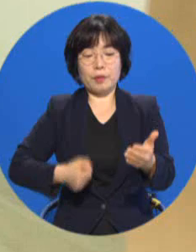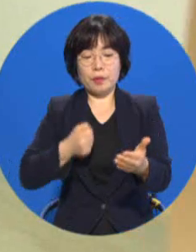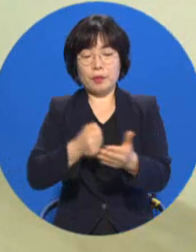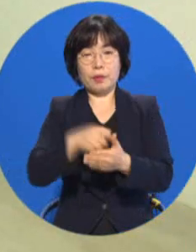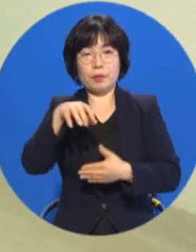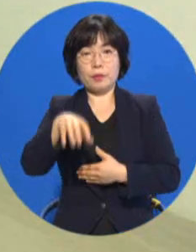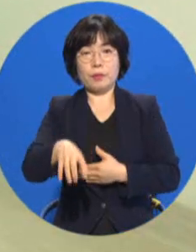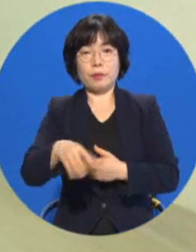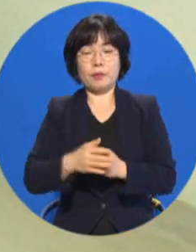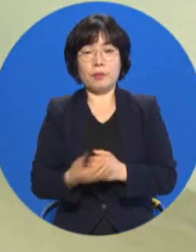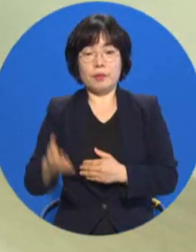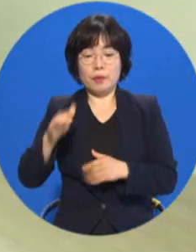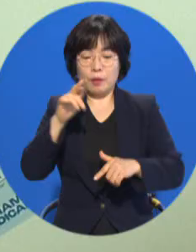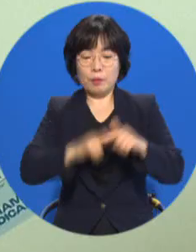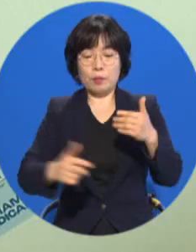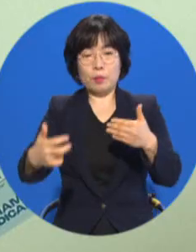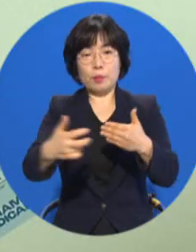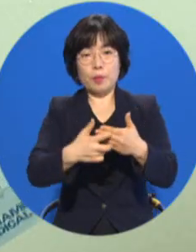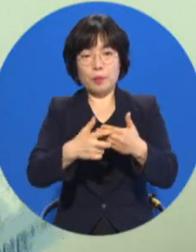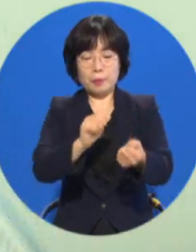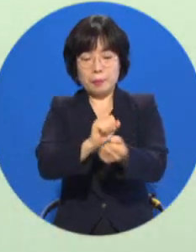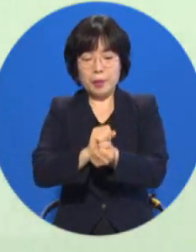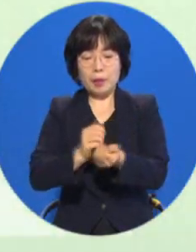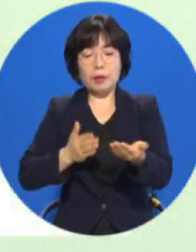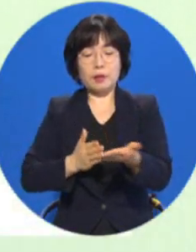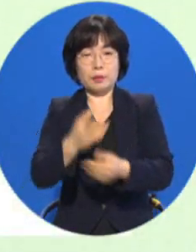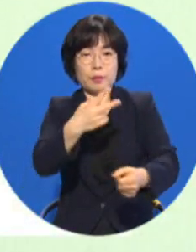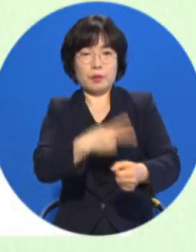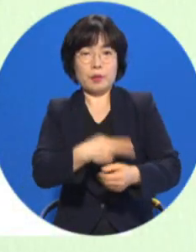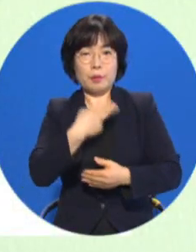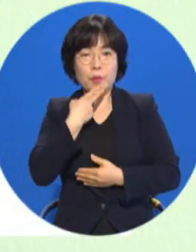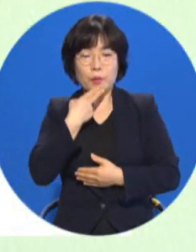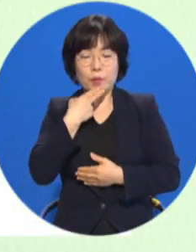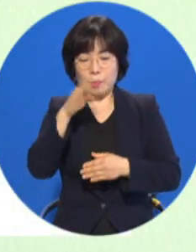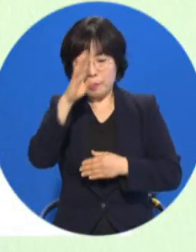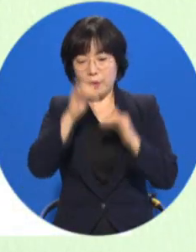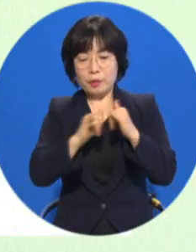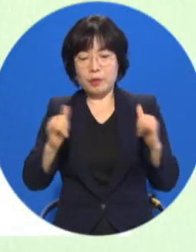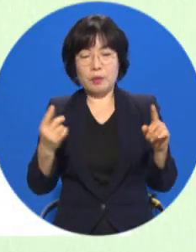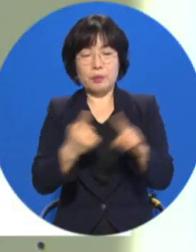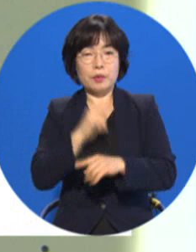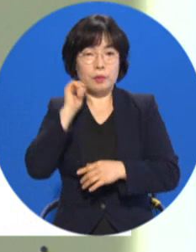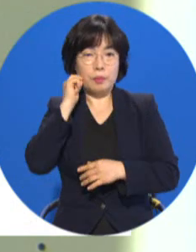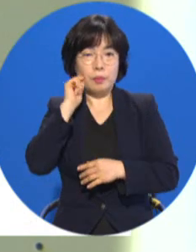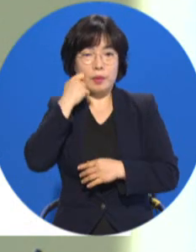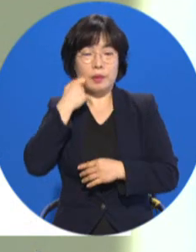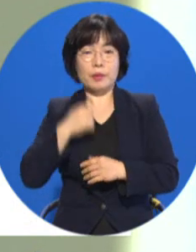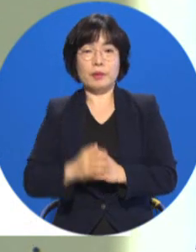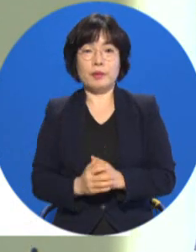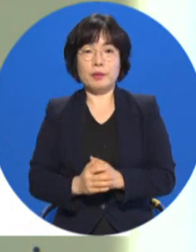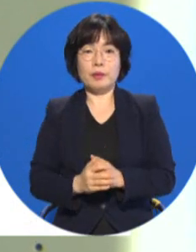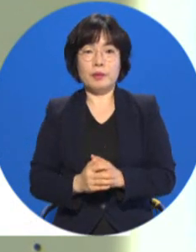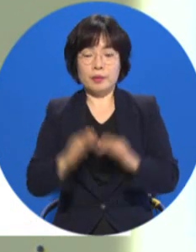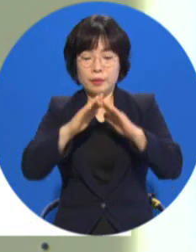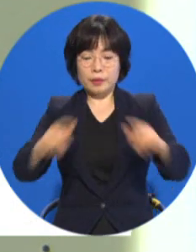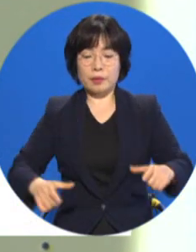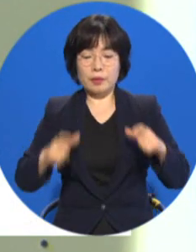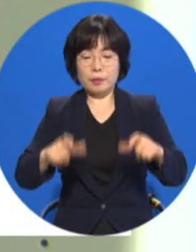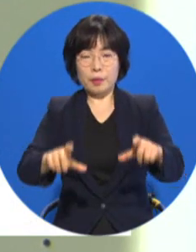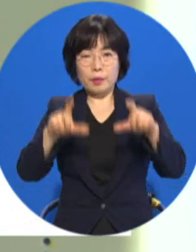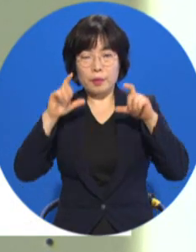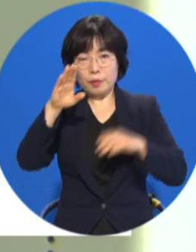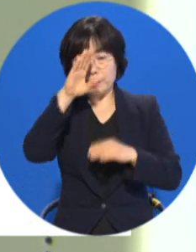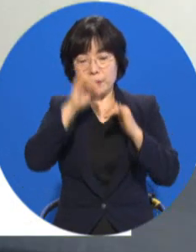곳입니다. 그러나 목포병원은 감염내과 전문의가 없어 곧바로 환자를 받을 수 없습니다. 이 때문에 전남의 확진